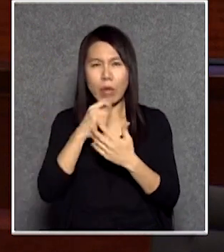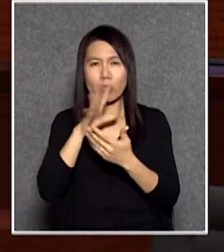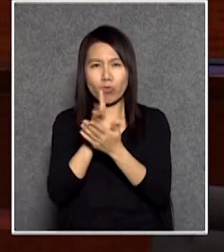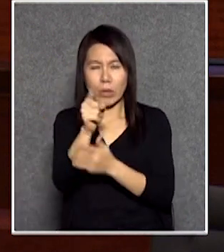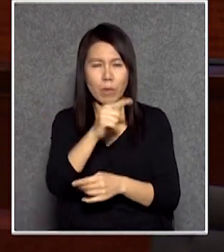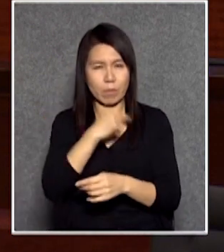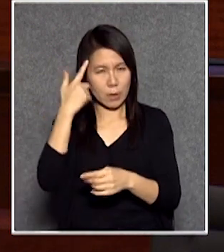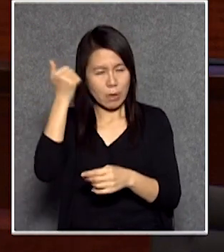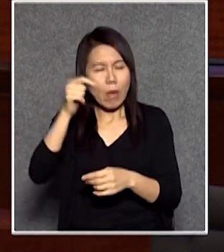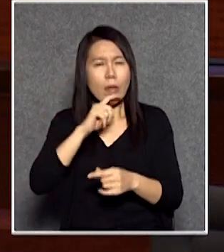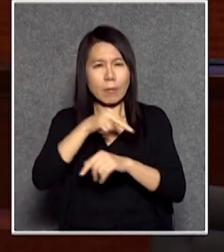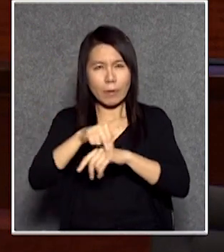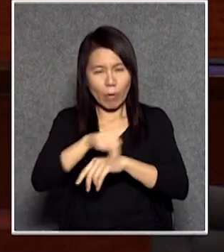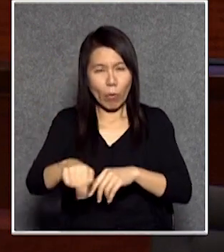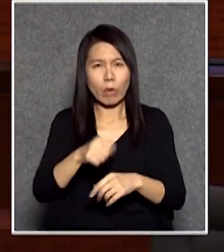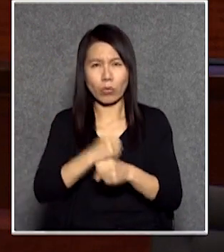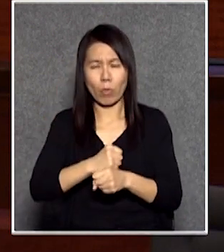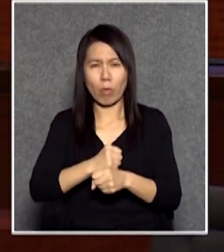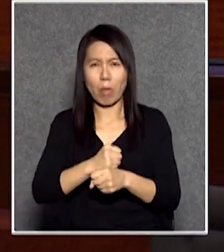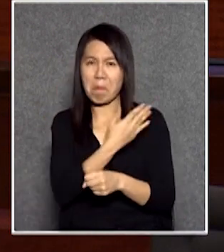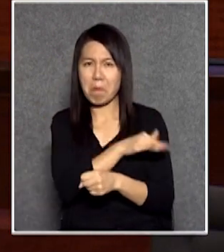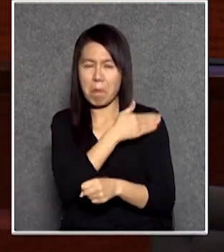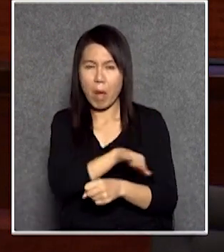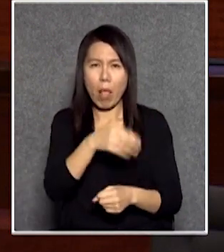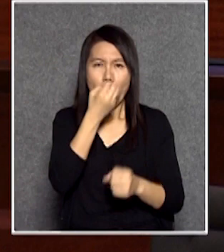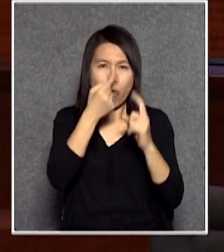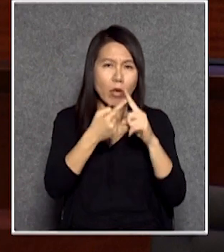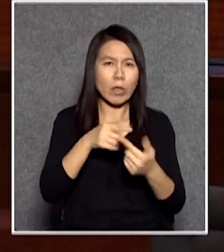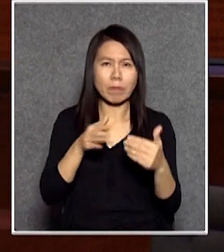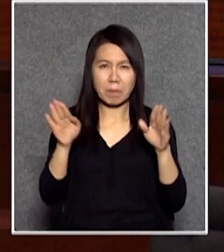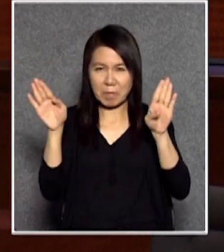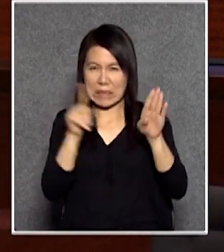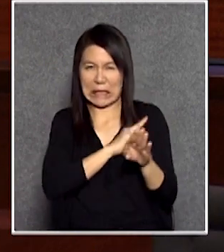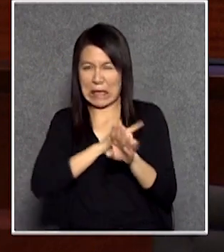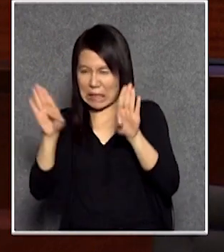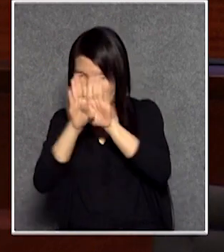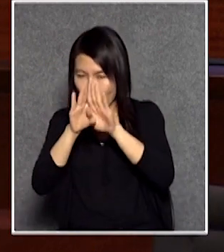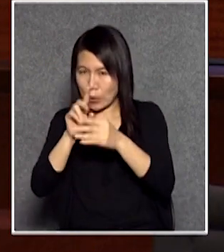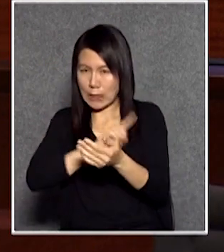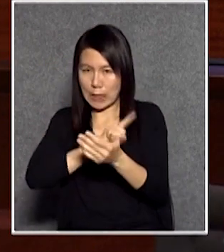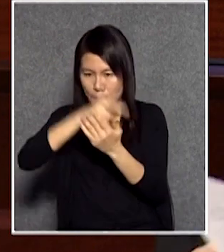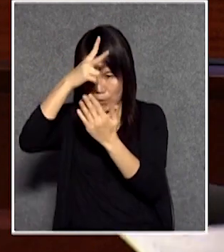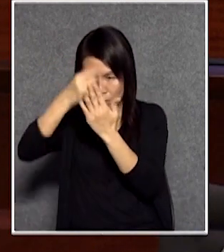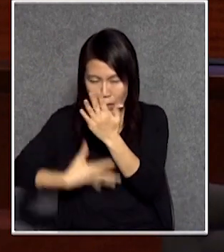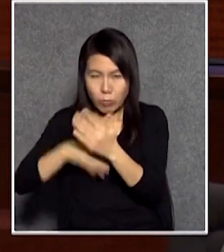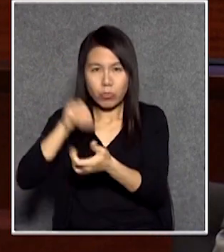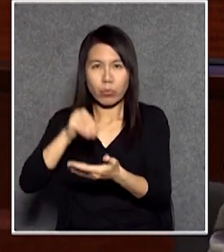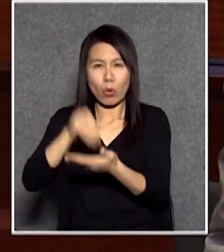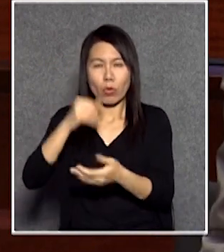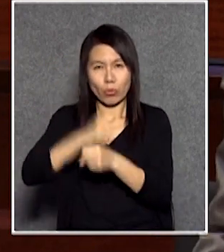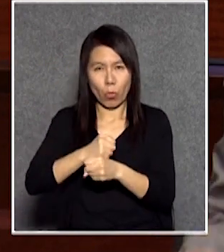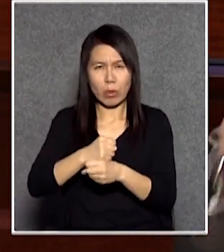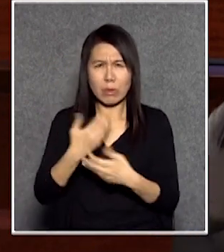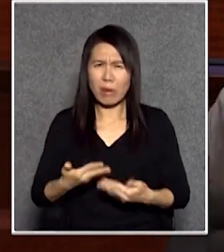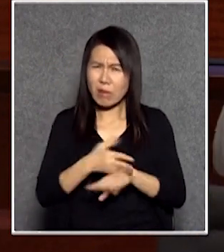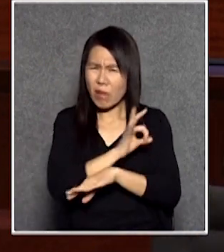精密規劃，於是不讓民眾參與，閉門造車制定政策， 現代社會結構複雜，脫